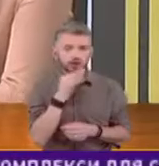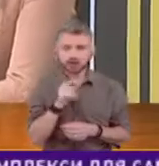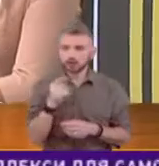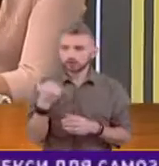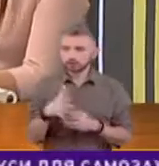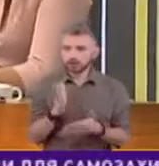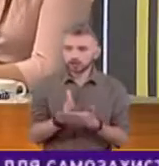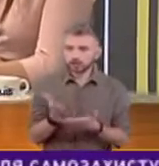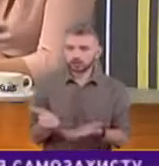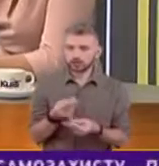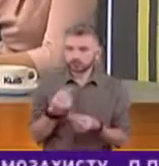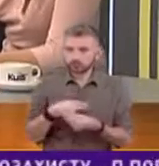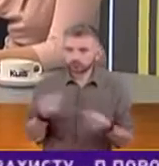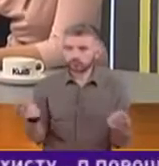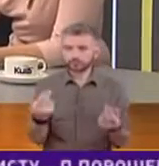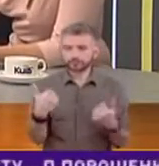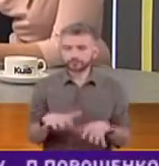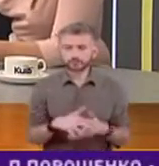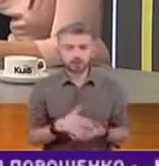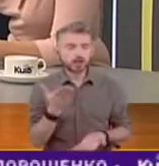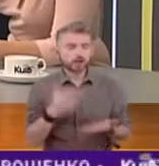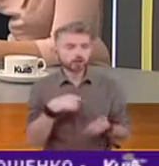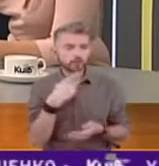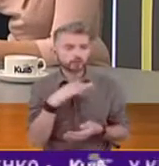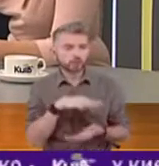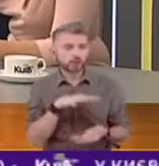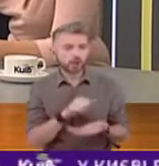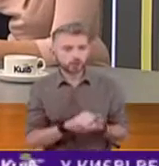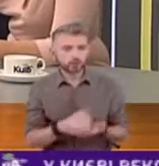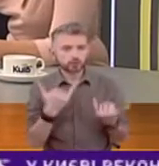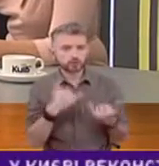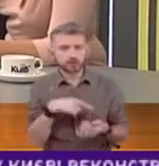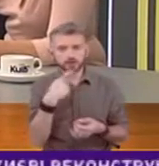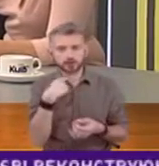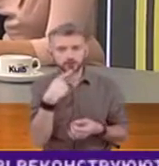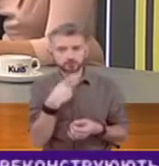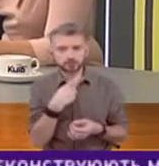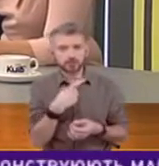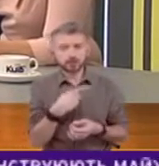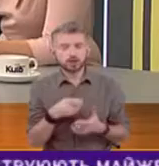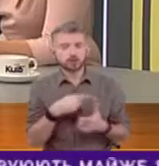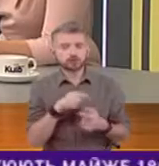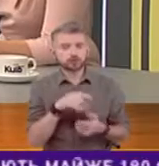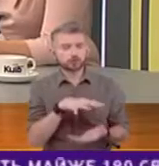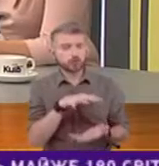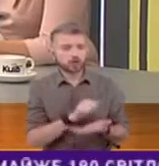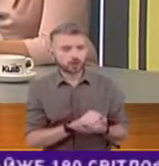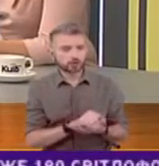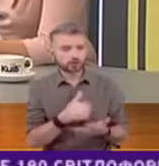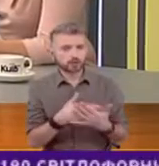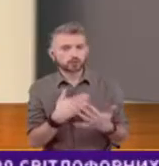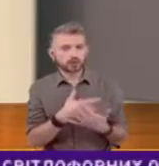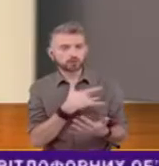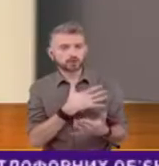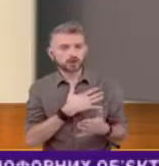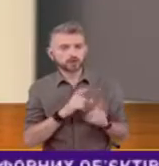процес вже є? Які зареєстровані? Якщо мова йде про оренду, то зараз йде дискусія над тим, чи цю оренду, наприклад,